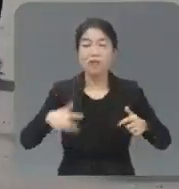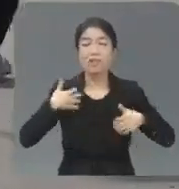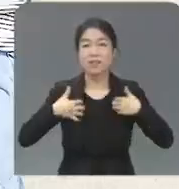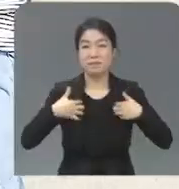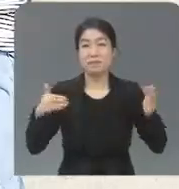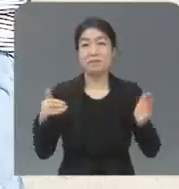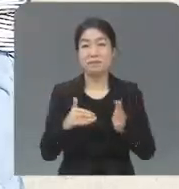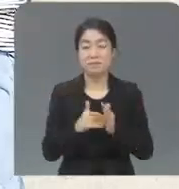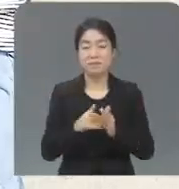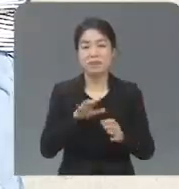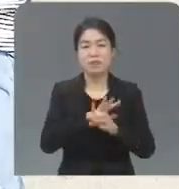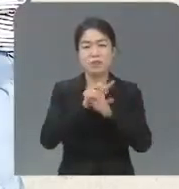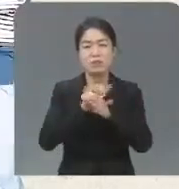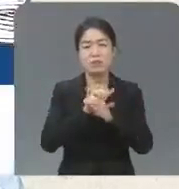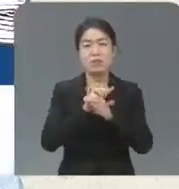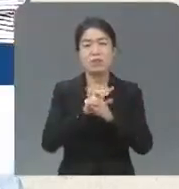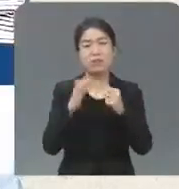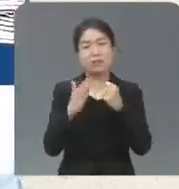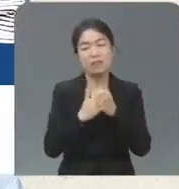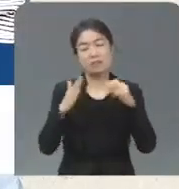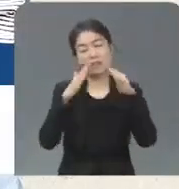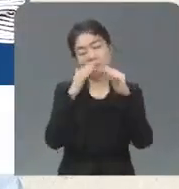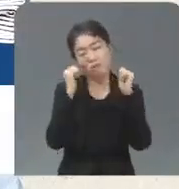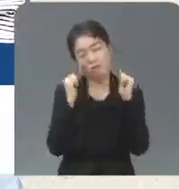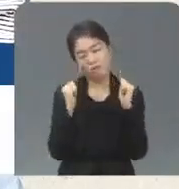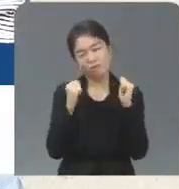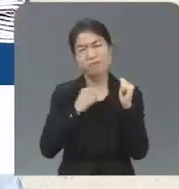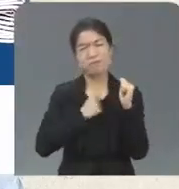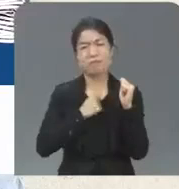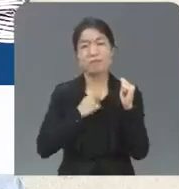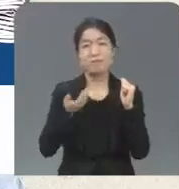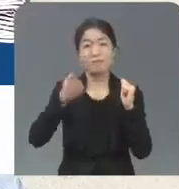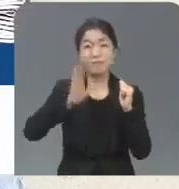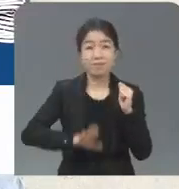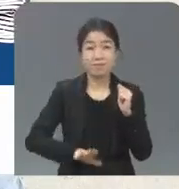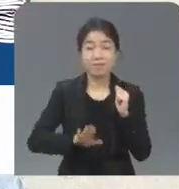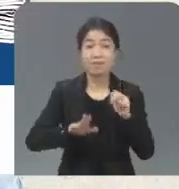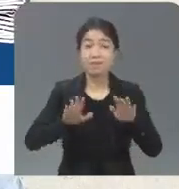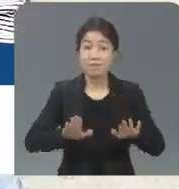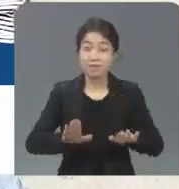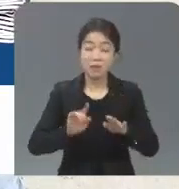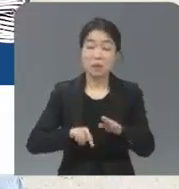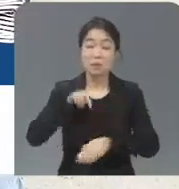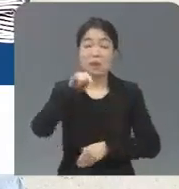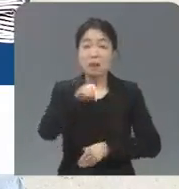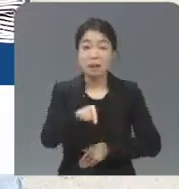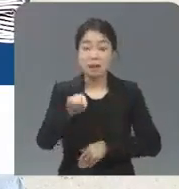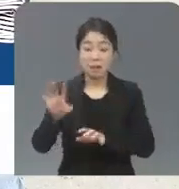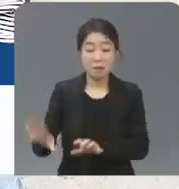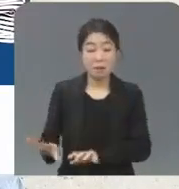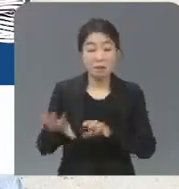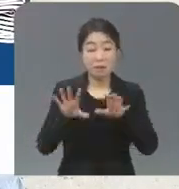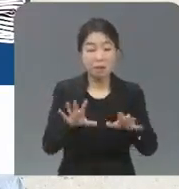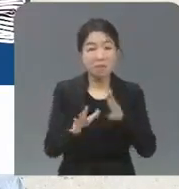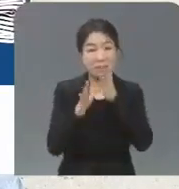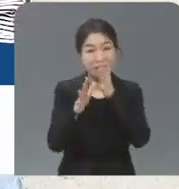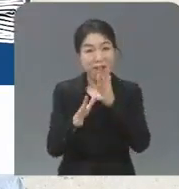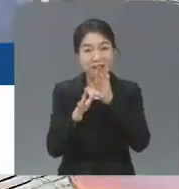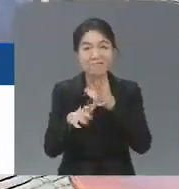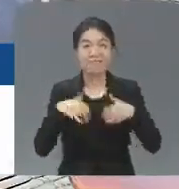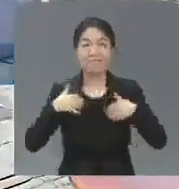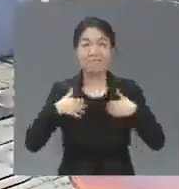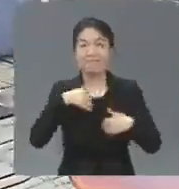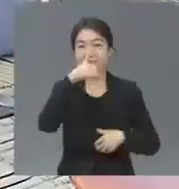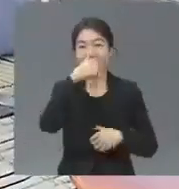즐겼습니다. 코로나에서 집에서밖에 없었는데 이제 밖에 나와서 가족들과 나들이하니까